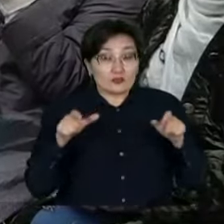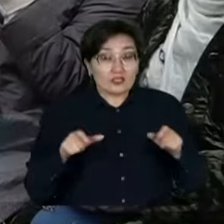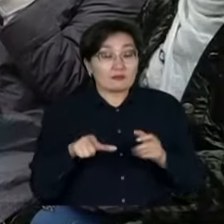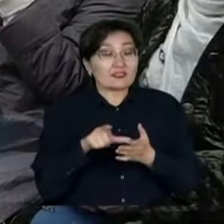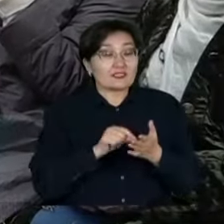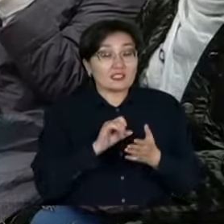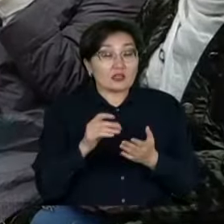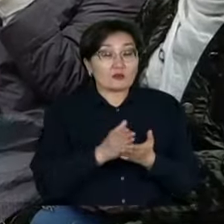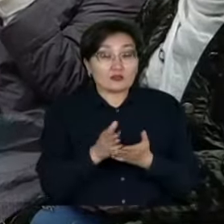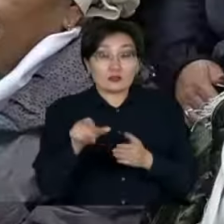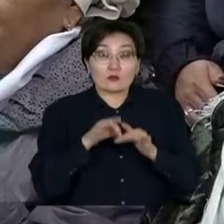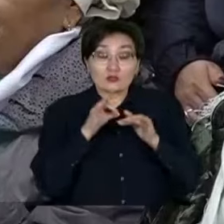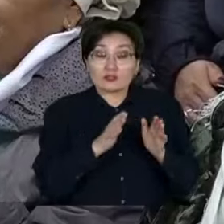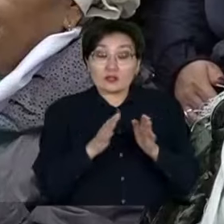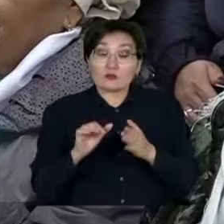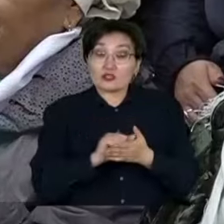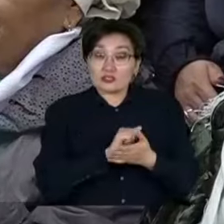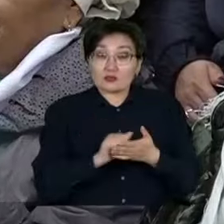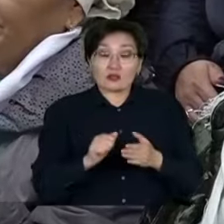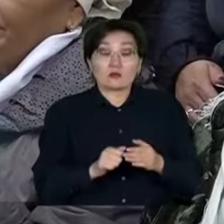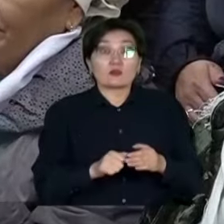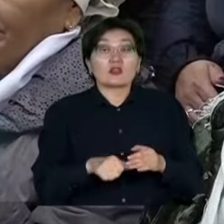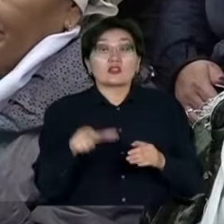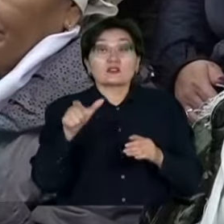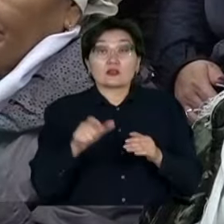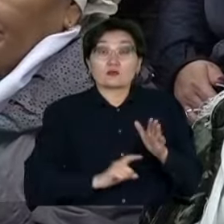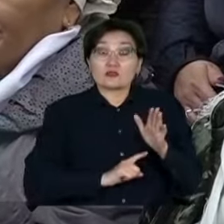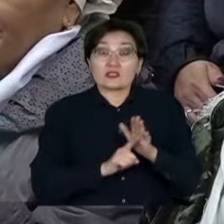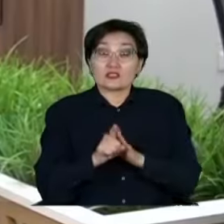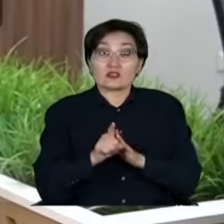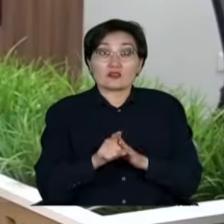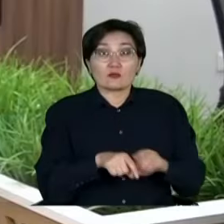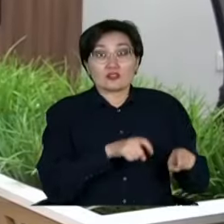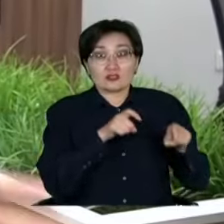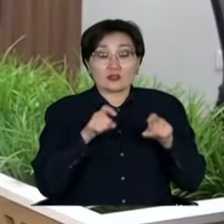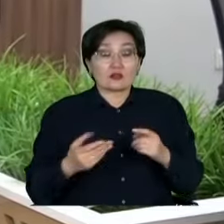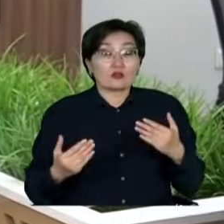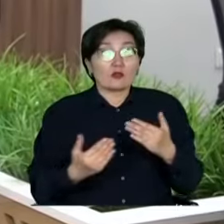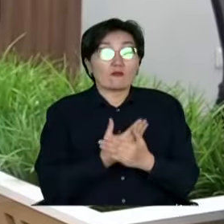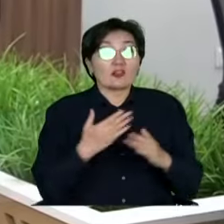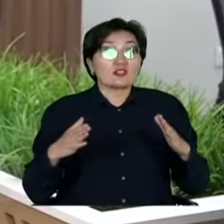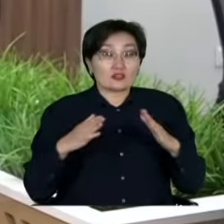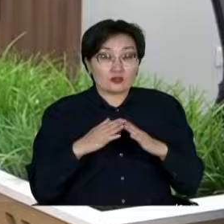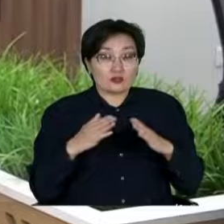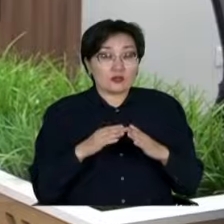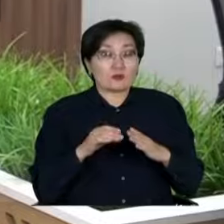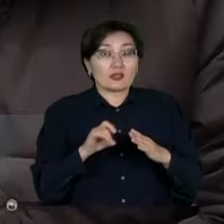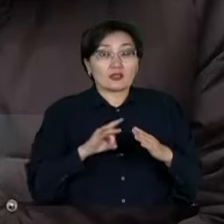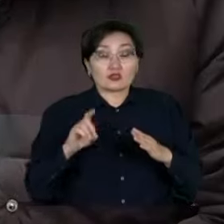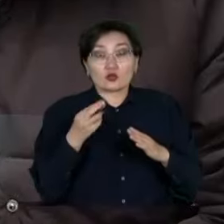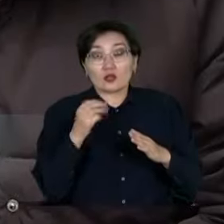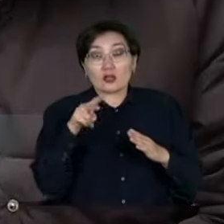ветераны. Приведя в порядок документы, новосел сразу начали заселяться в новое жилье в микрорайоне Шугла Наурызбайского